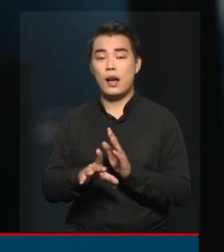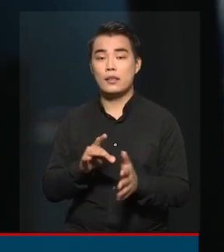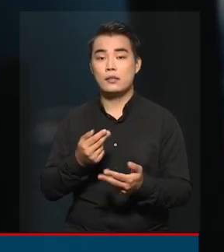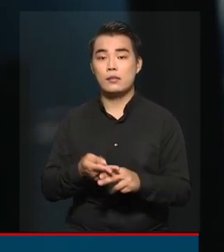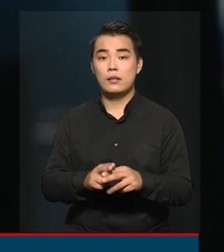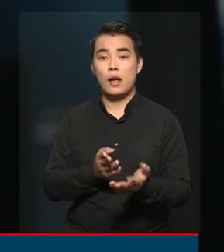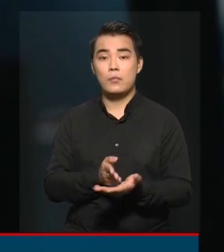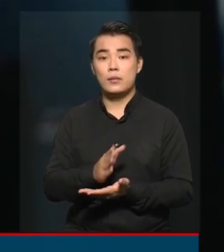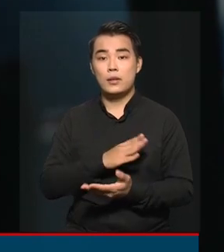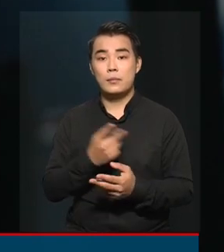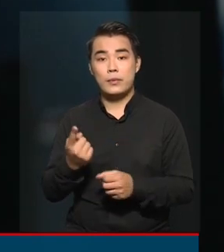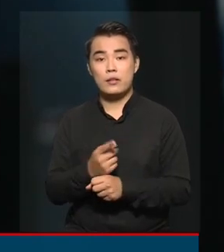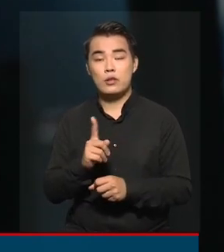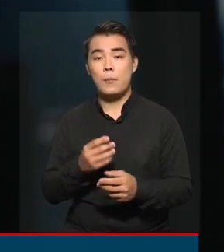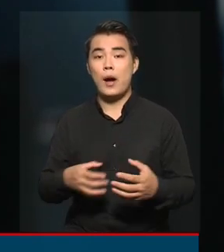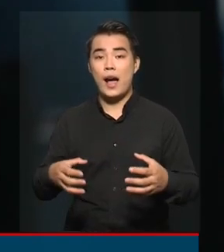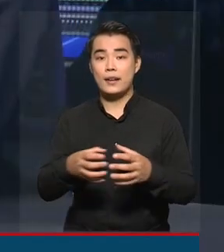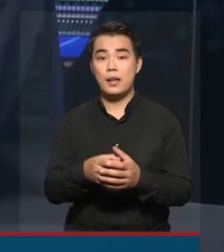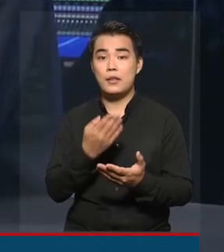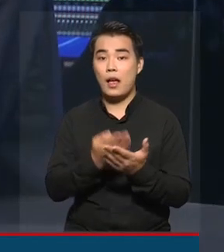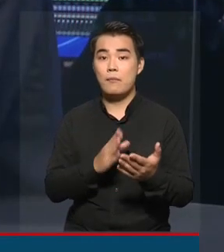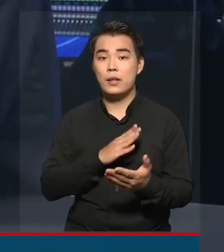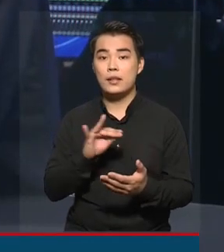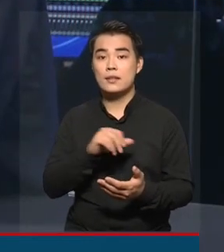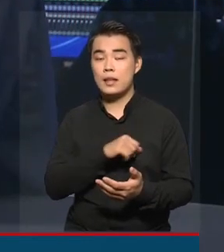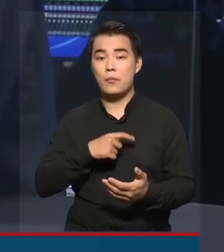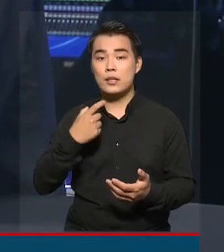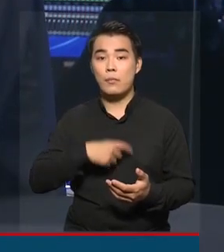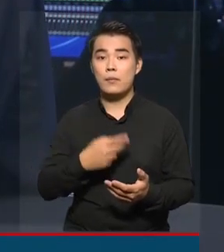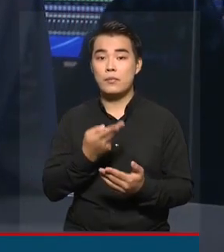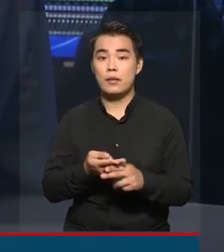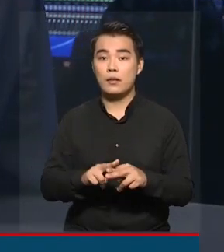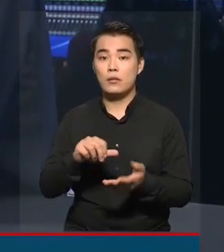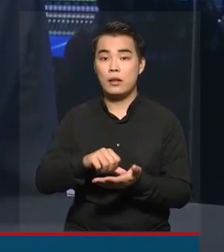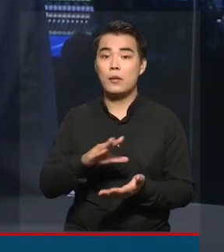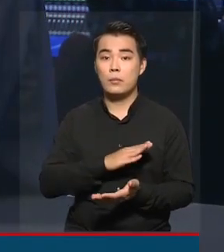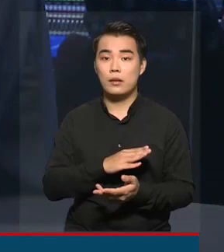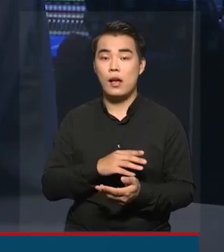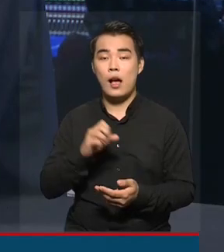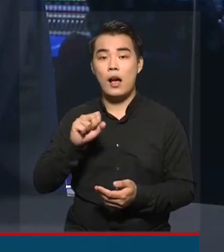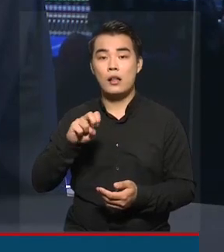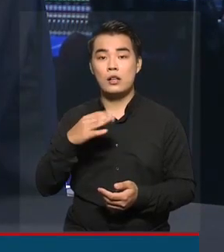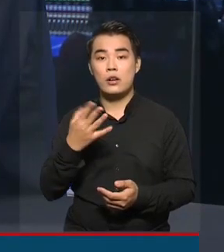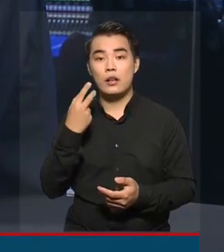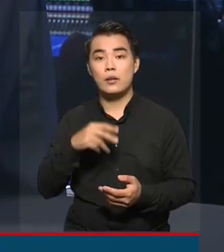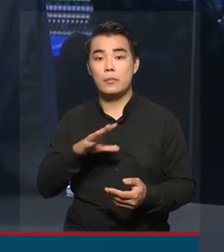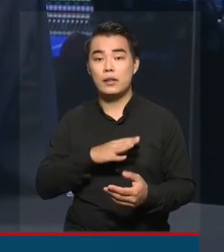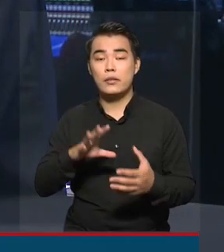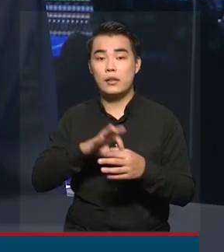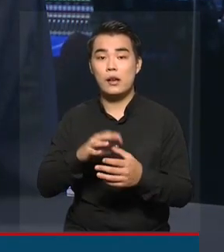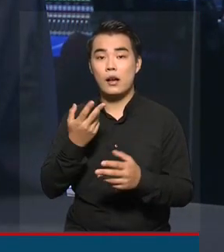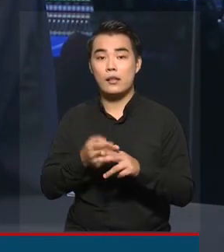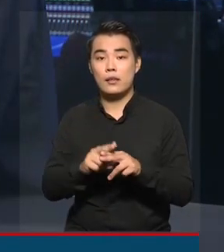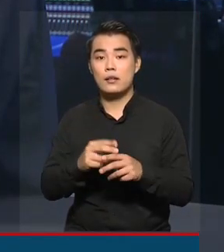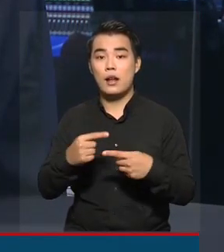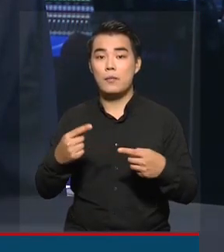ғой. Ол бірінші жаңағы партиялар ұсынды, екінші өзін өзі ұсыну. Сондықтан мысалы алғаш тіркелген кезде тіркелуге келген ұсыныстар